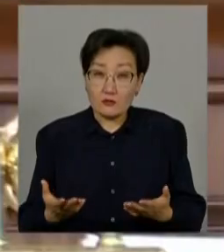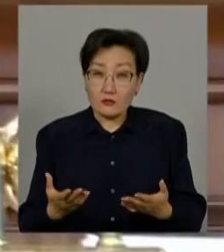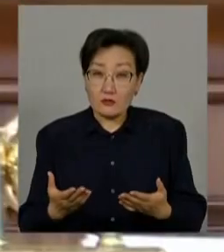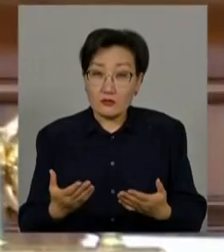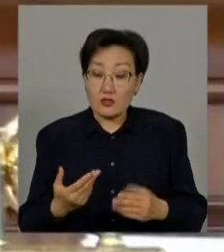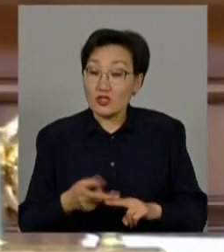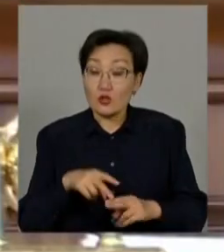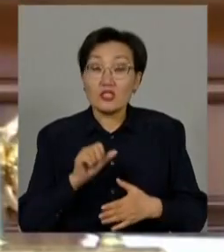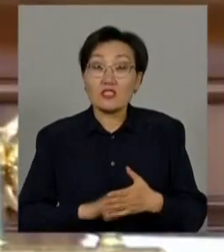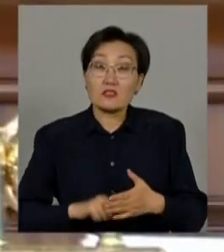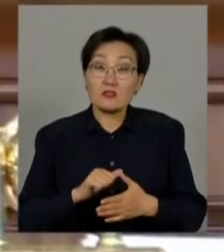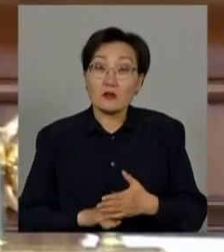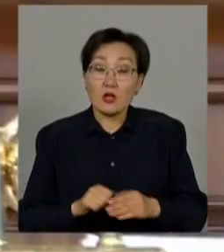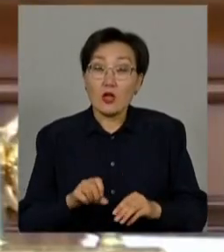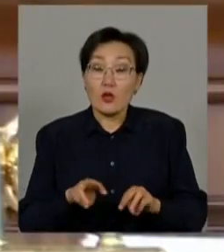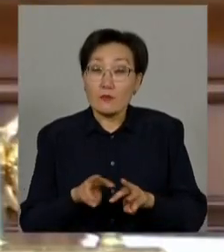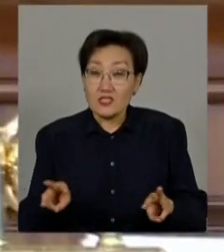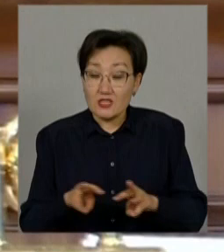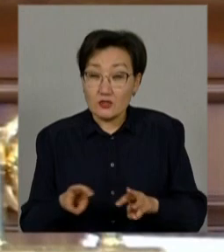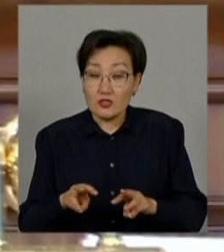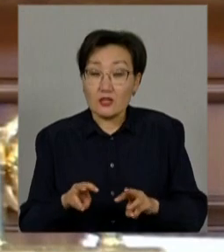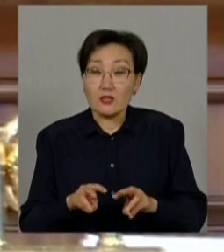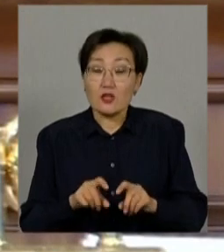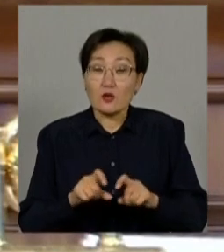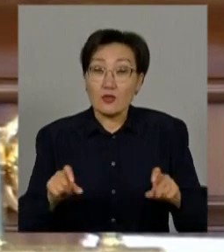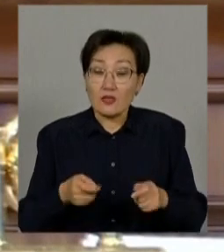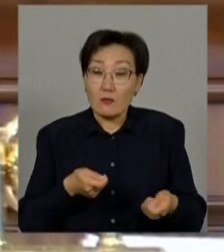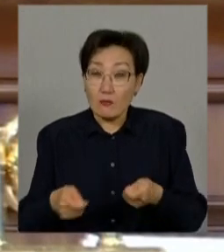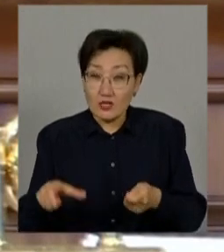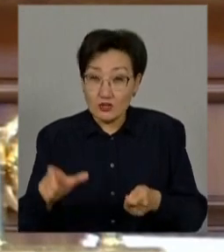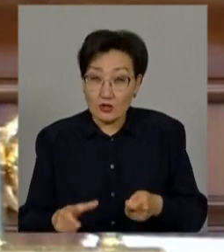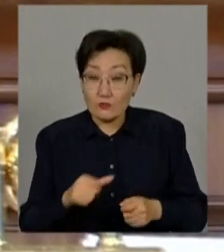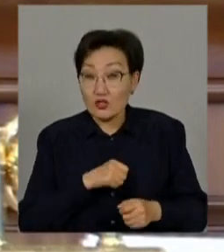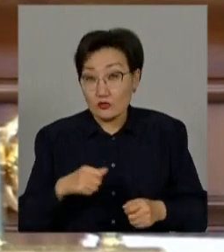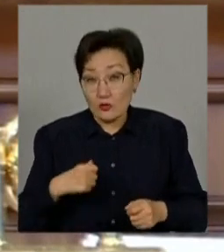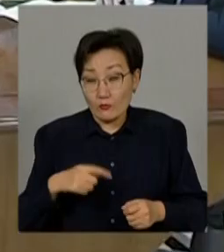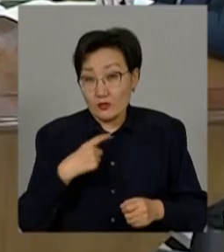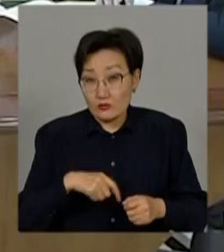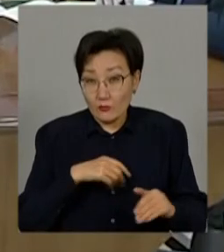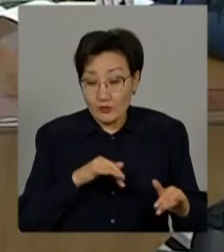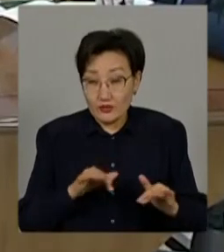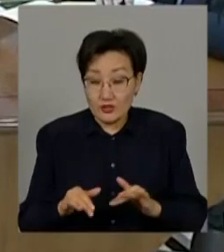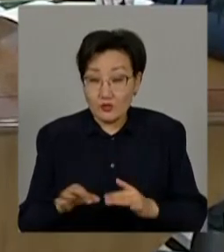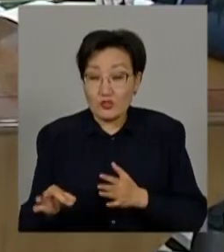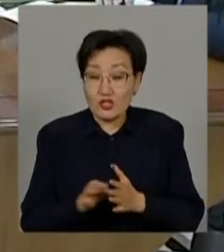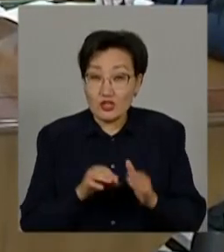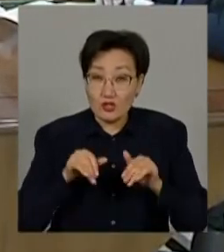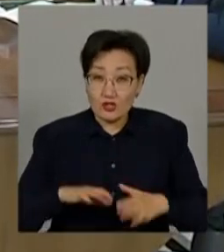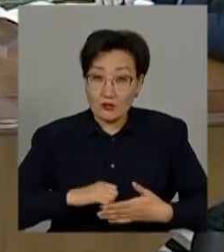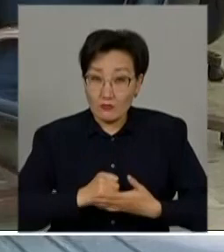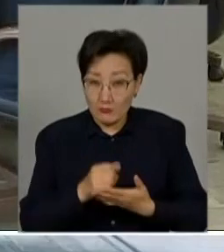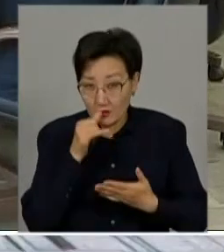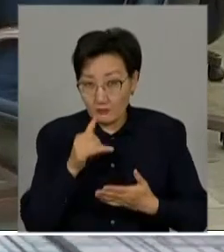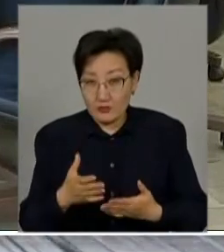Соның кесірінен министрлер және мекеме басшылары өздігінен әрекет етіп, жедел шешім қабылдай